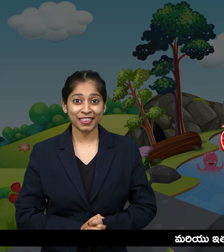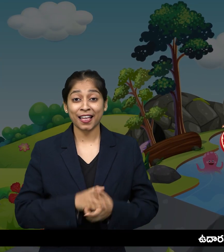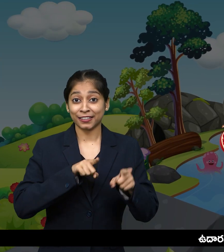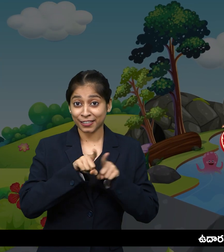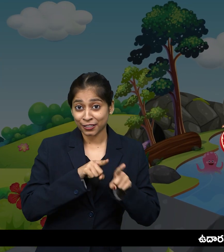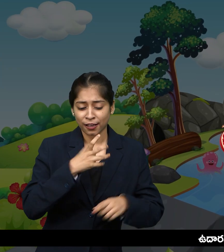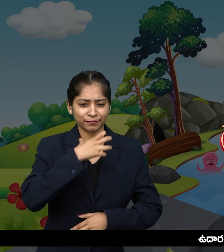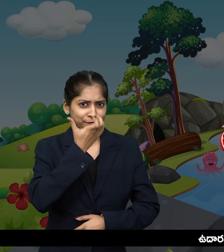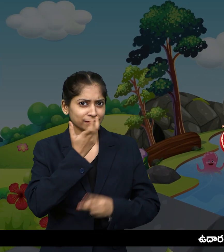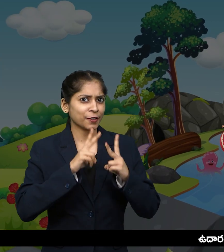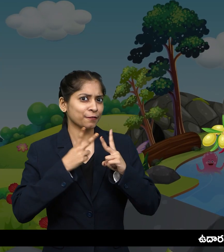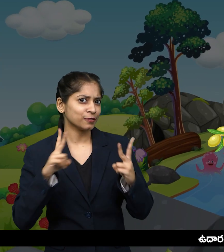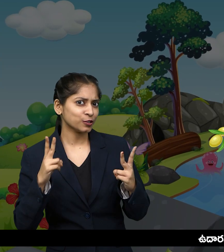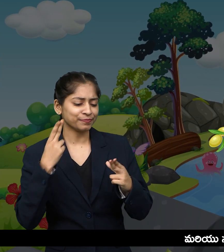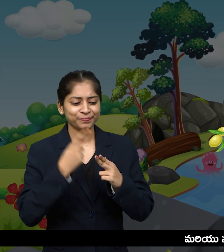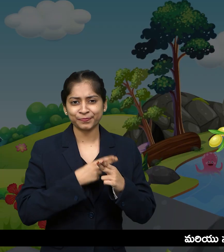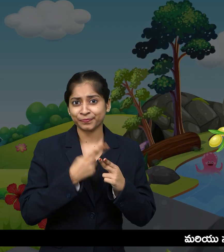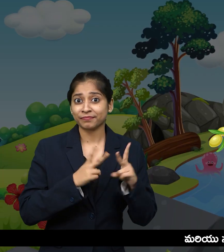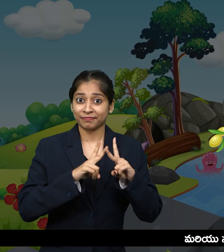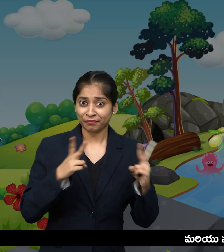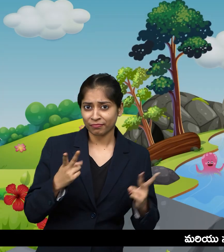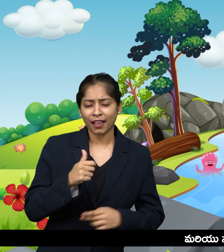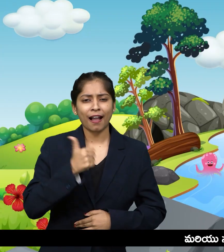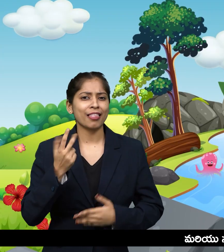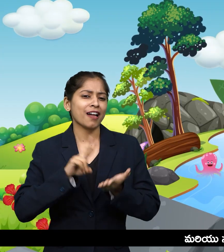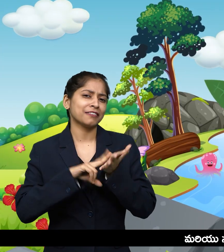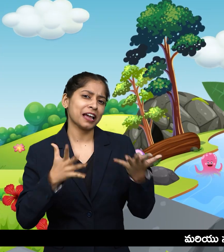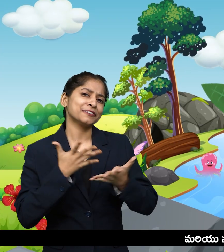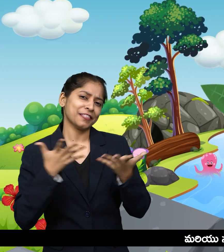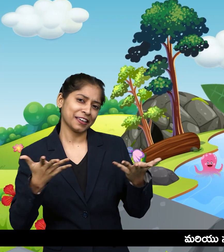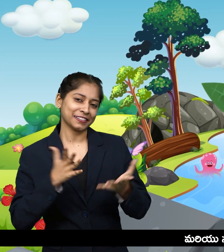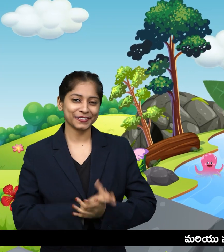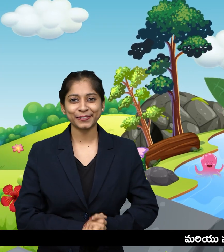వంటి ఉదారమైన బహుమతులు మరియు సమృద్ధిని సూచిస్తుంది.